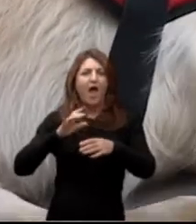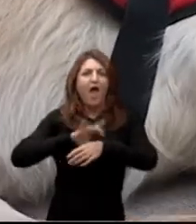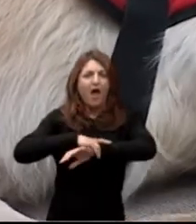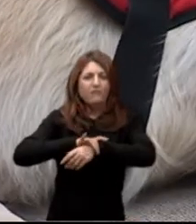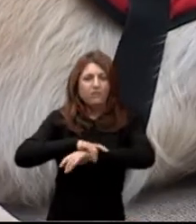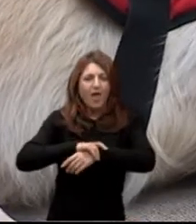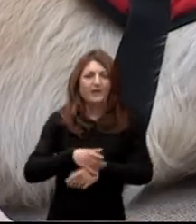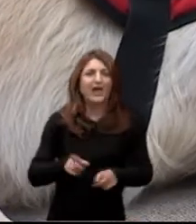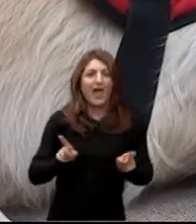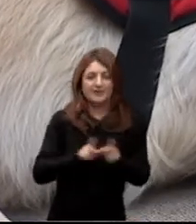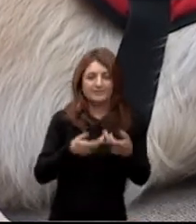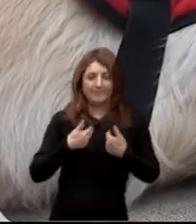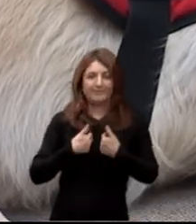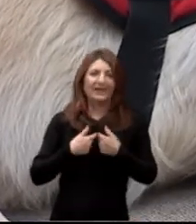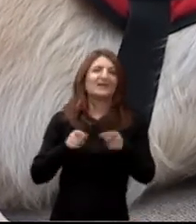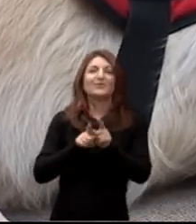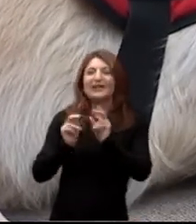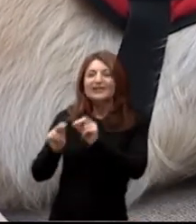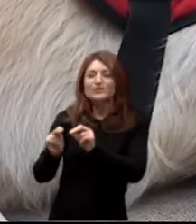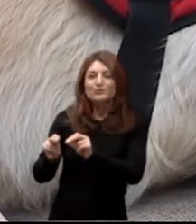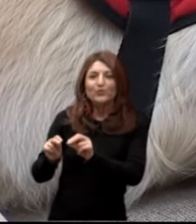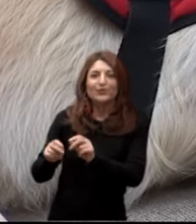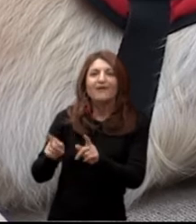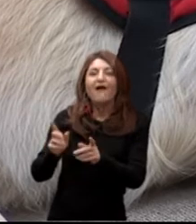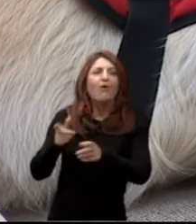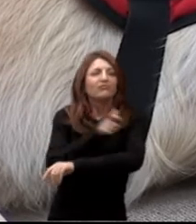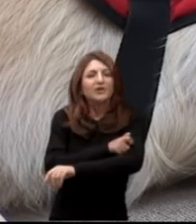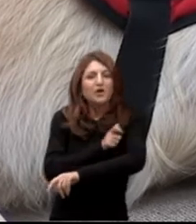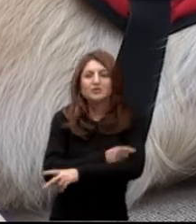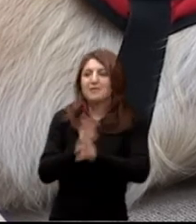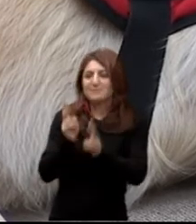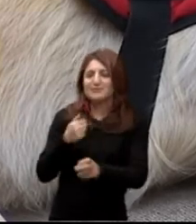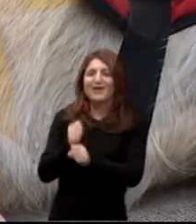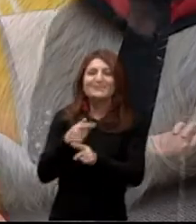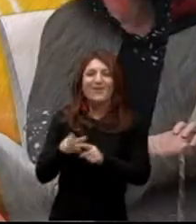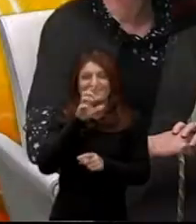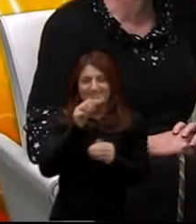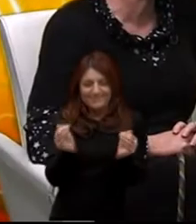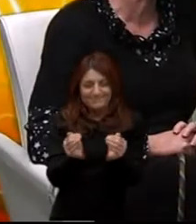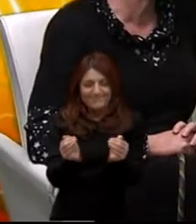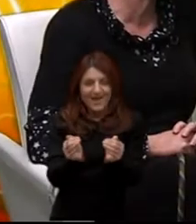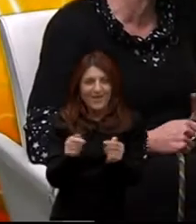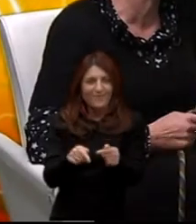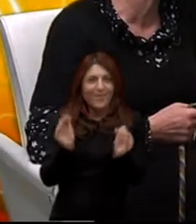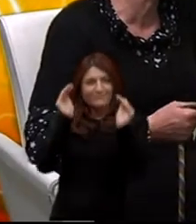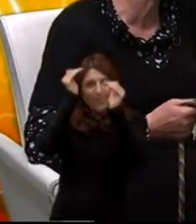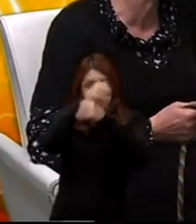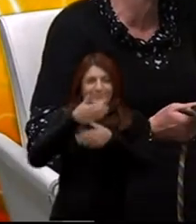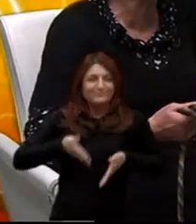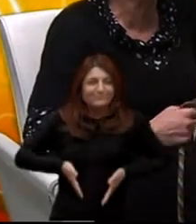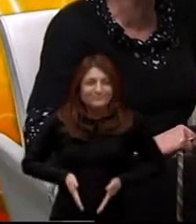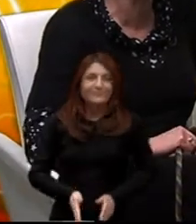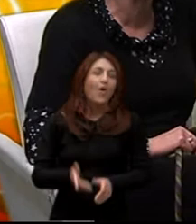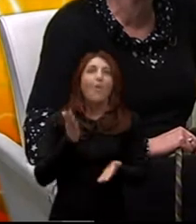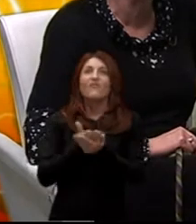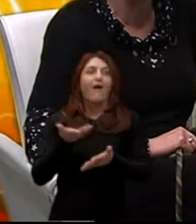smo i mi instruktori, većinom veterinari, pa svi uskačemo na dežurstvo i tako. To je obično se štenad leže u noći, pa je onda uvijek